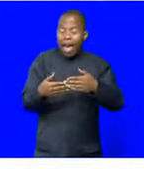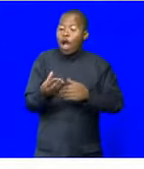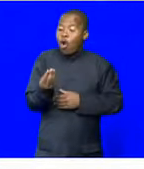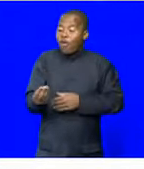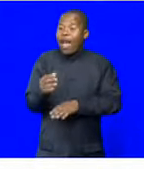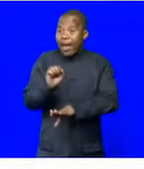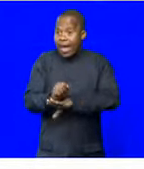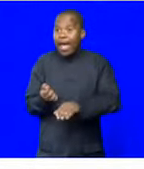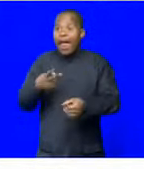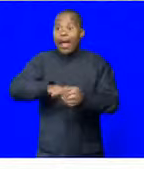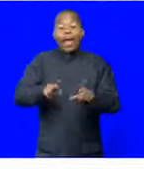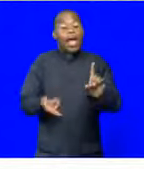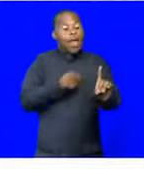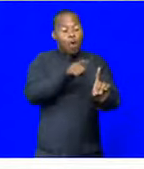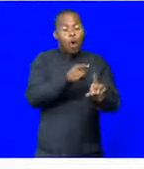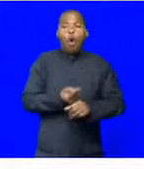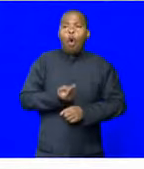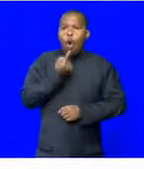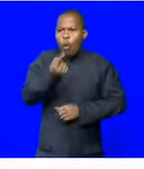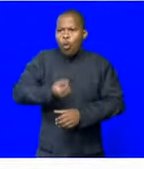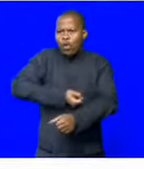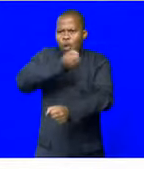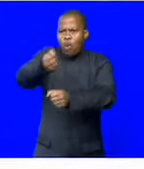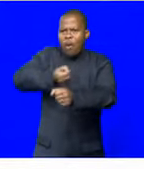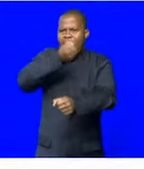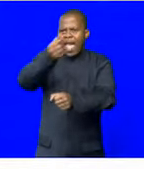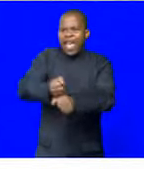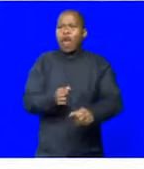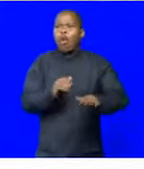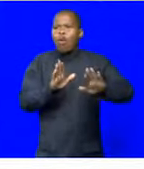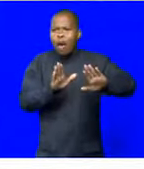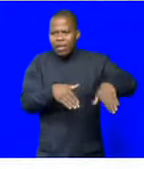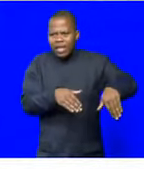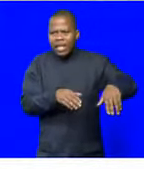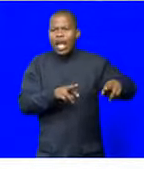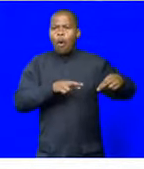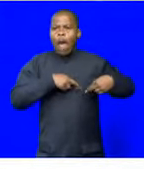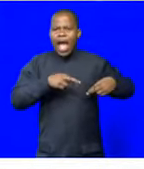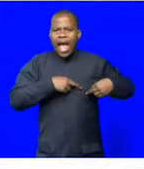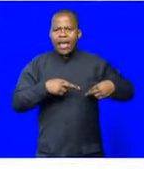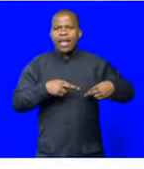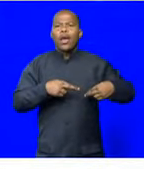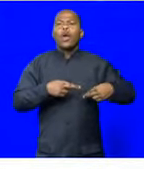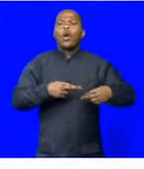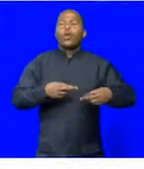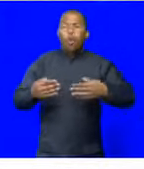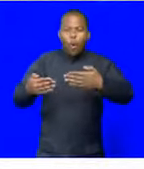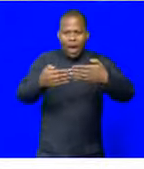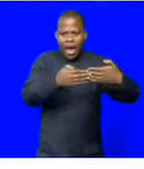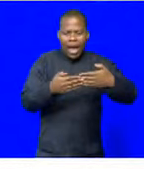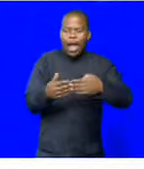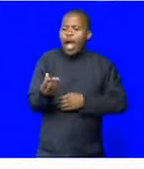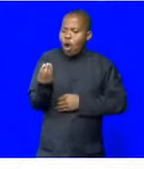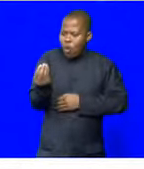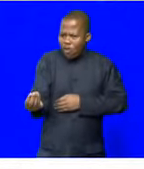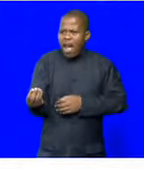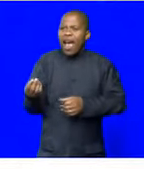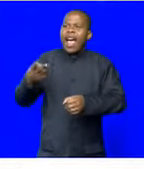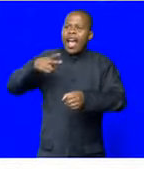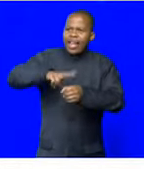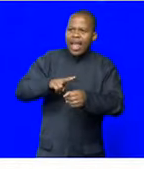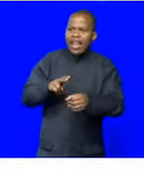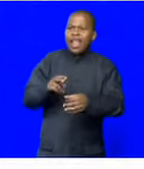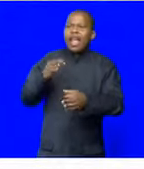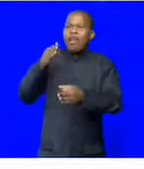wayekela umsebenzi njengoba bekumele anakekele lo mntwana kulandzela ukuthi nababe wakhe lo